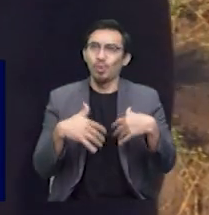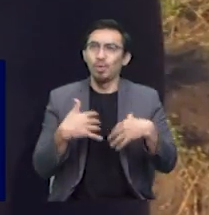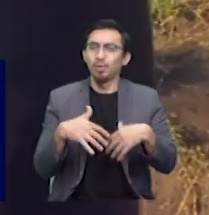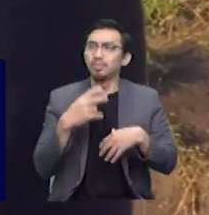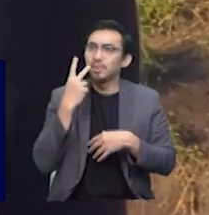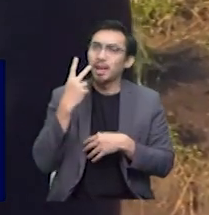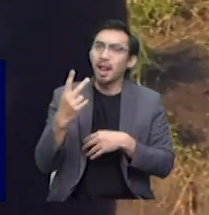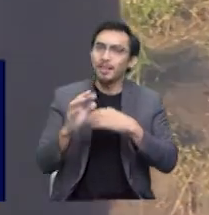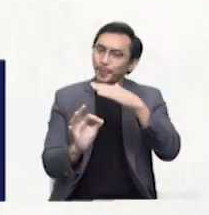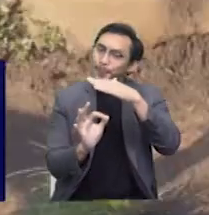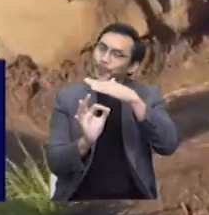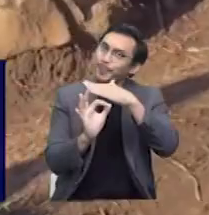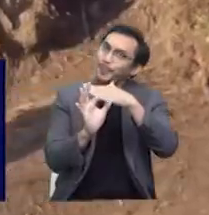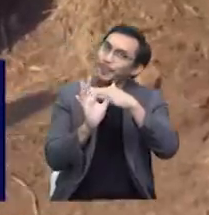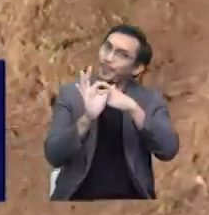matahari terbit.